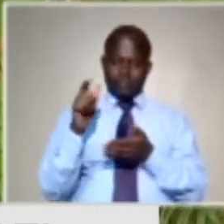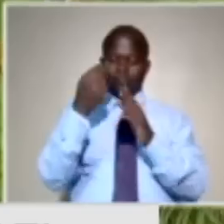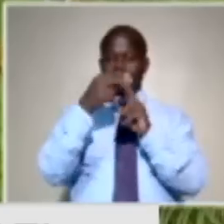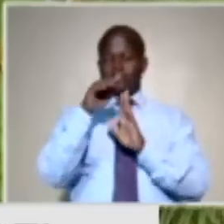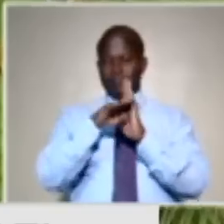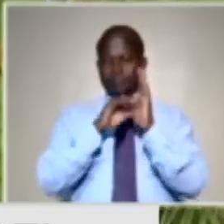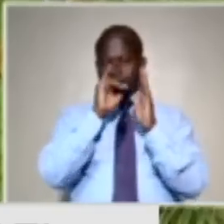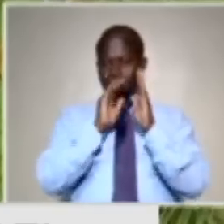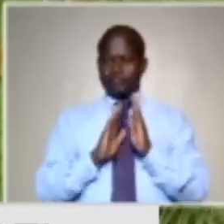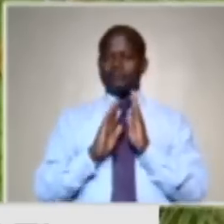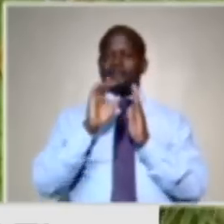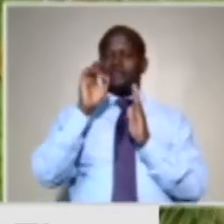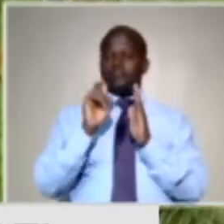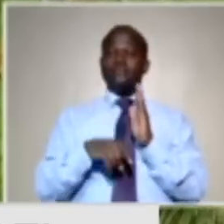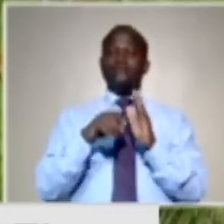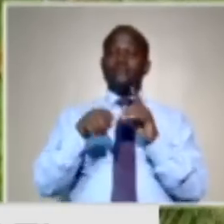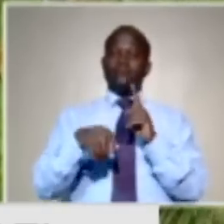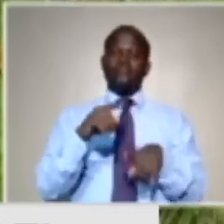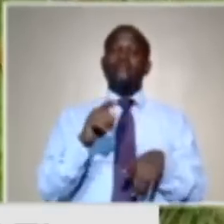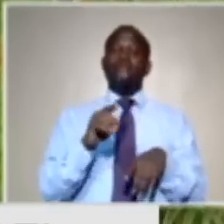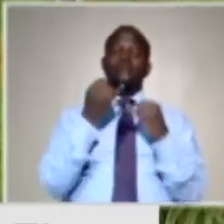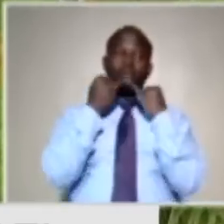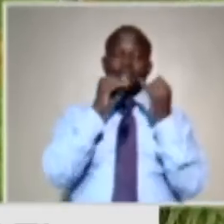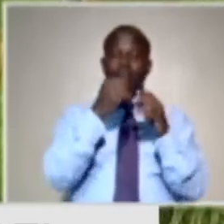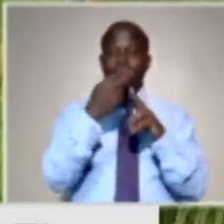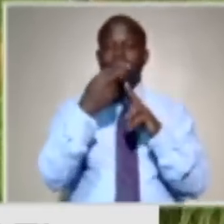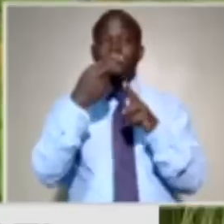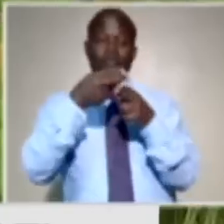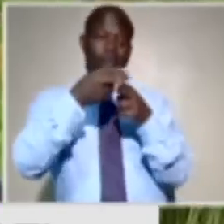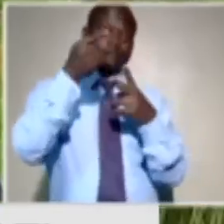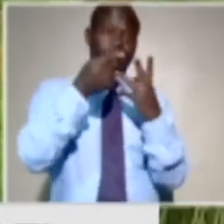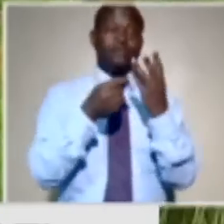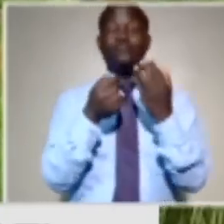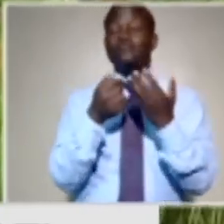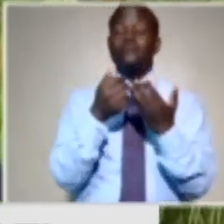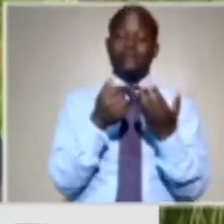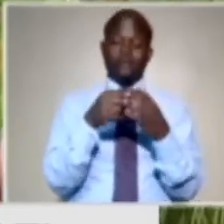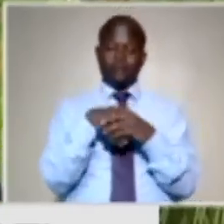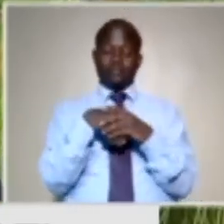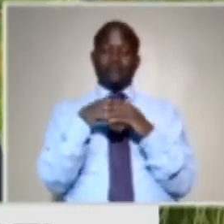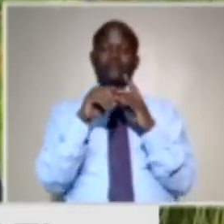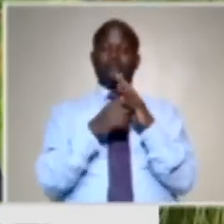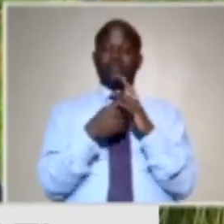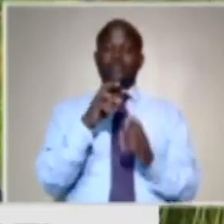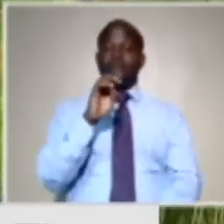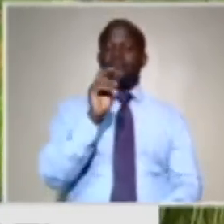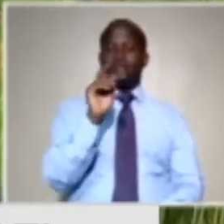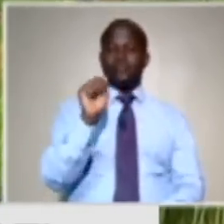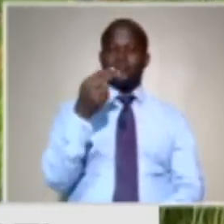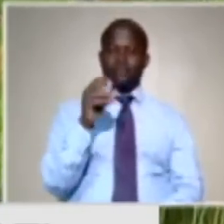kwicwa. Padiri niwe babwiraga bati turashaka Abatutsi aya mazina, bakaza interahamwe zirimo guhera kuri Preferenza